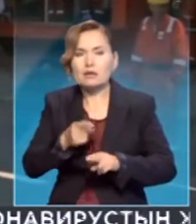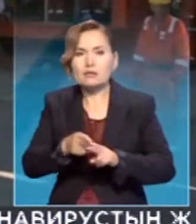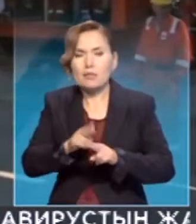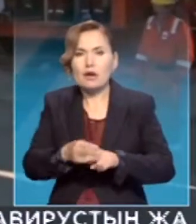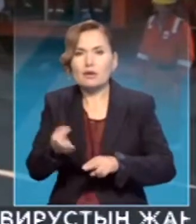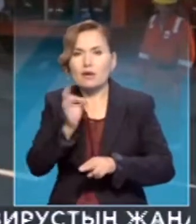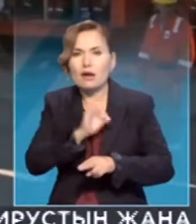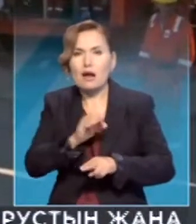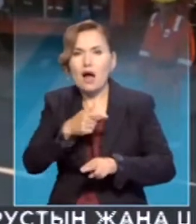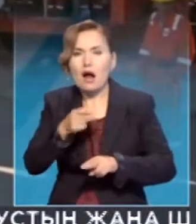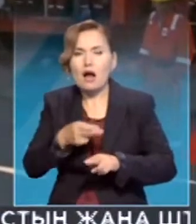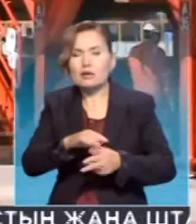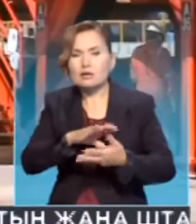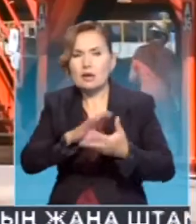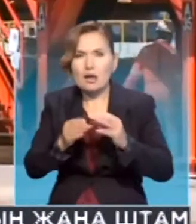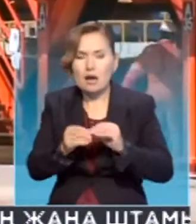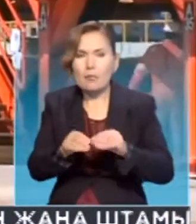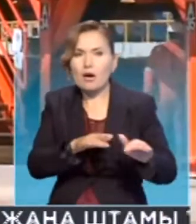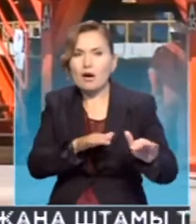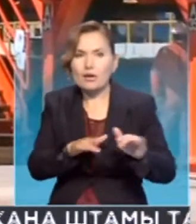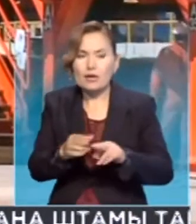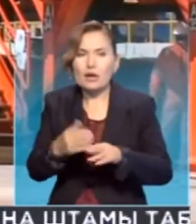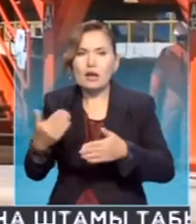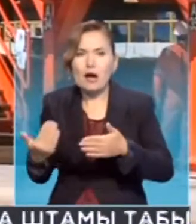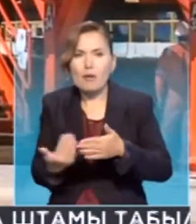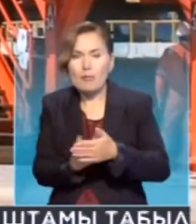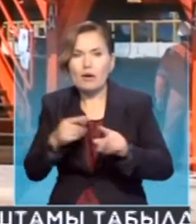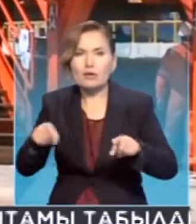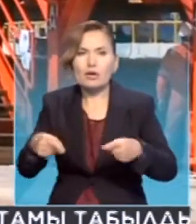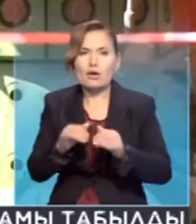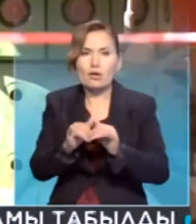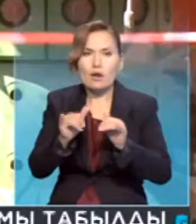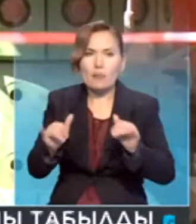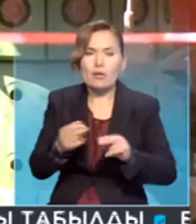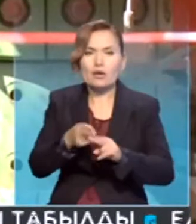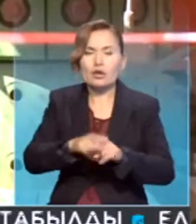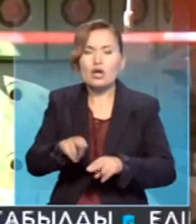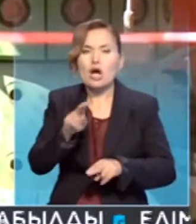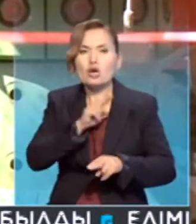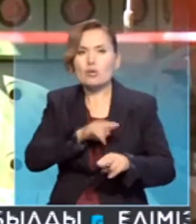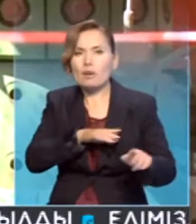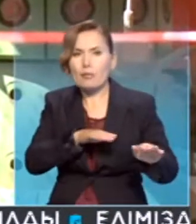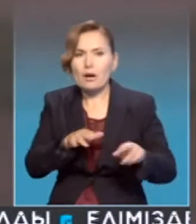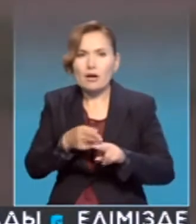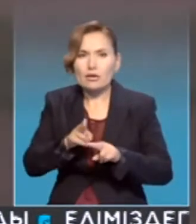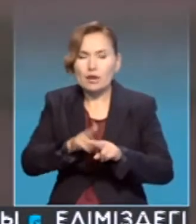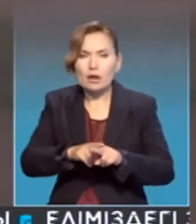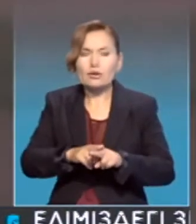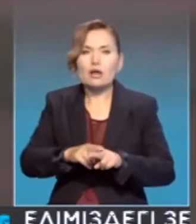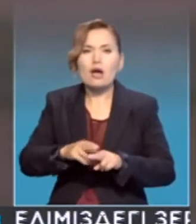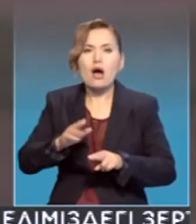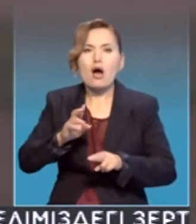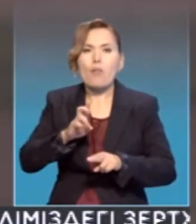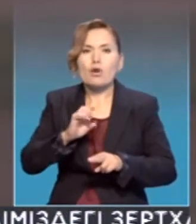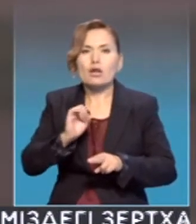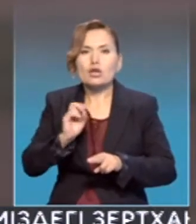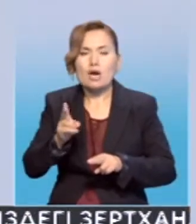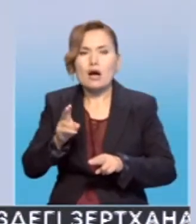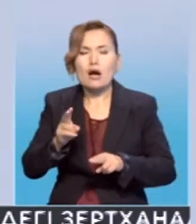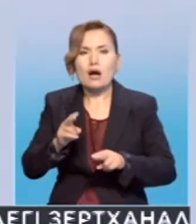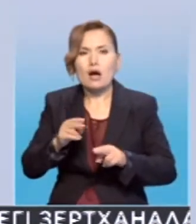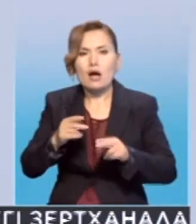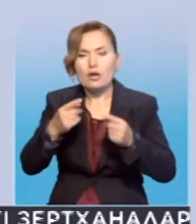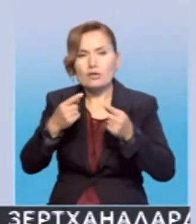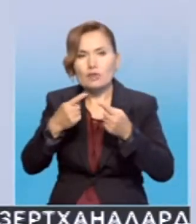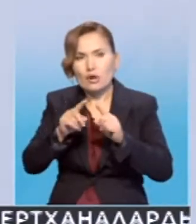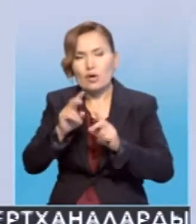жағылады. Газ жағу дегеніміз күрделі өндірістік операцияларды қайта жандандыру барысындағы стандартты процесс. Бұған дейін болашақ қондырғысында қашаған